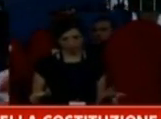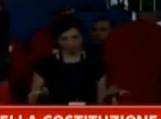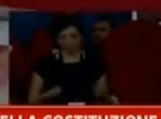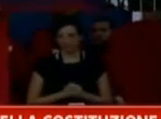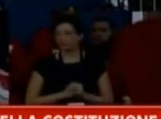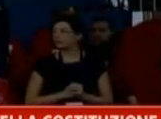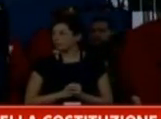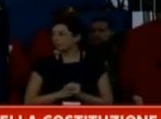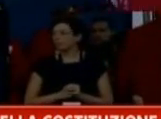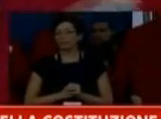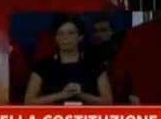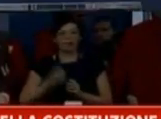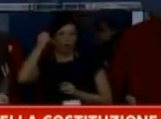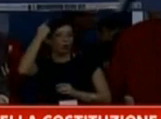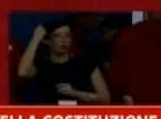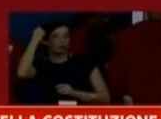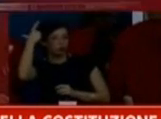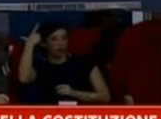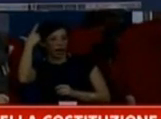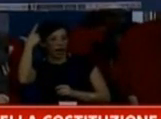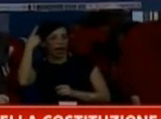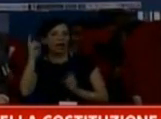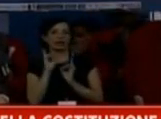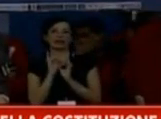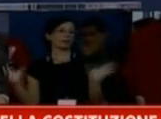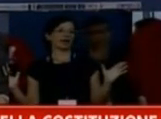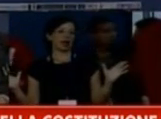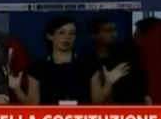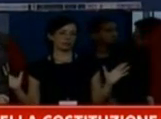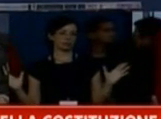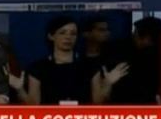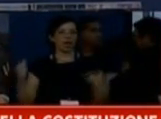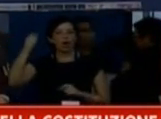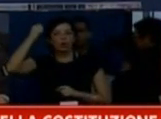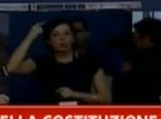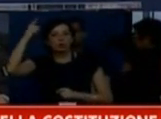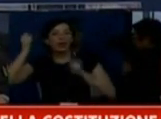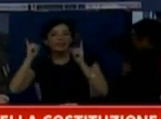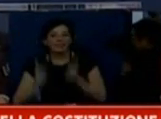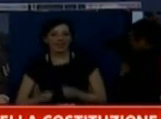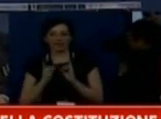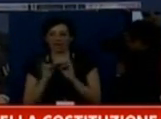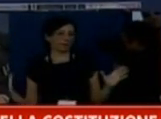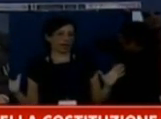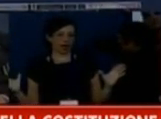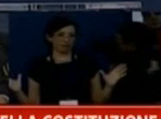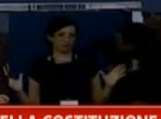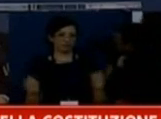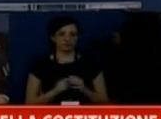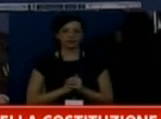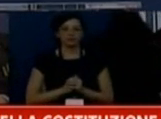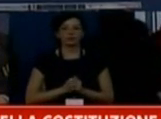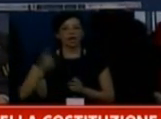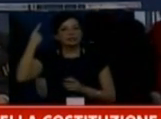La cultura, per natura sua, è libera, deve essere libera, ed essendo